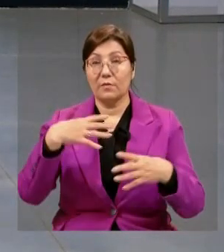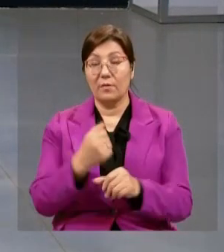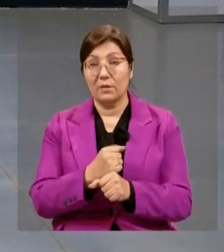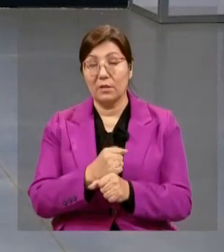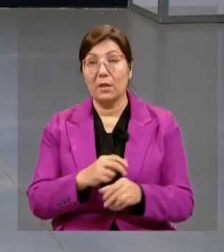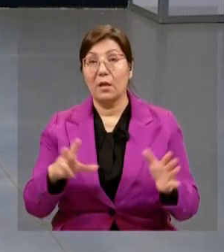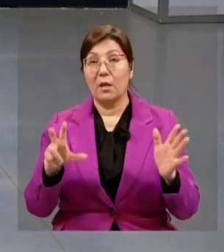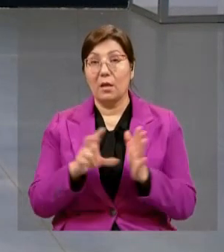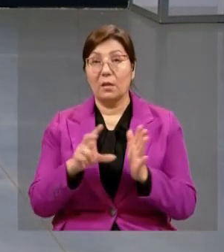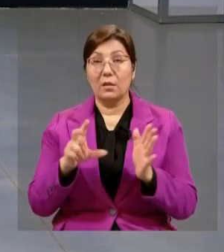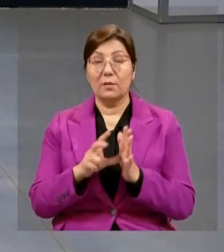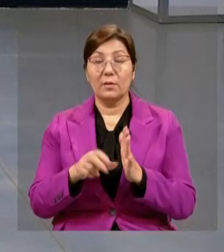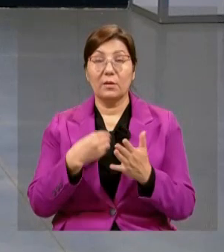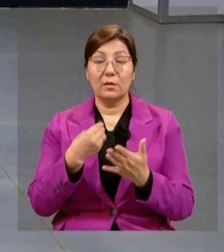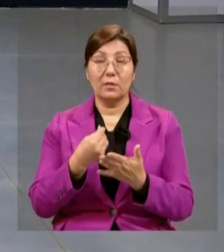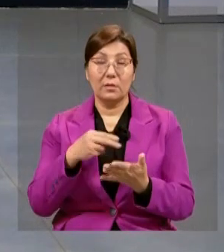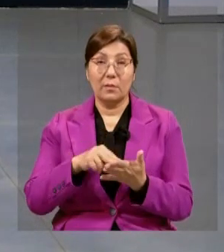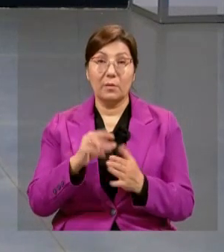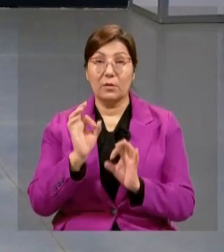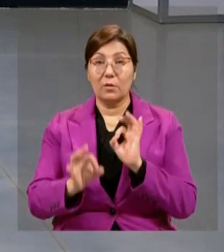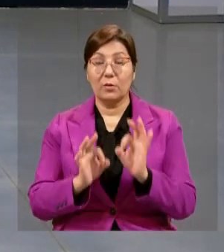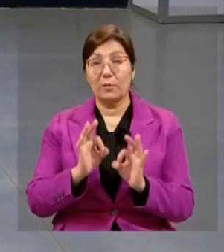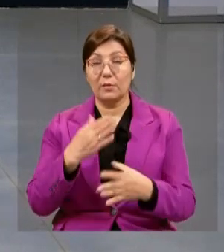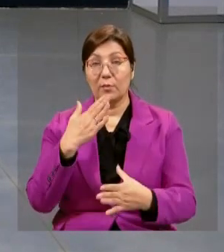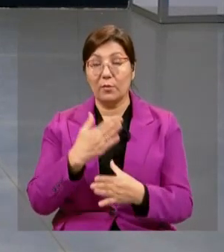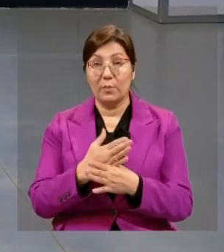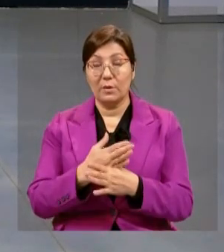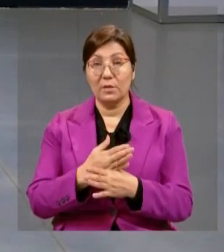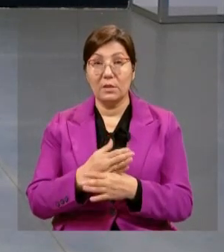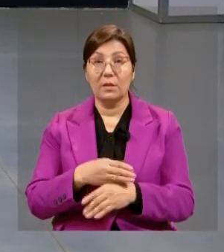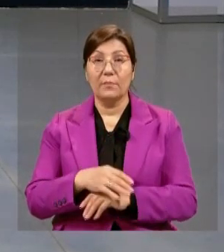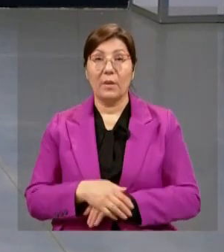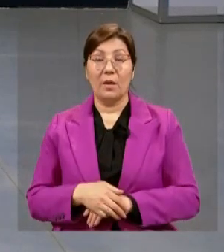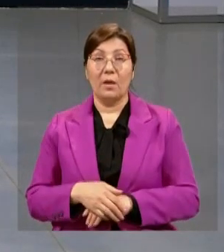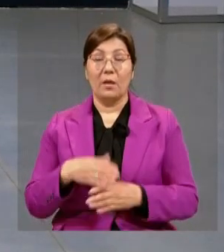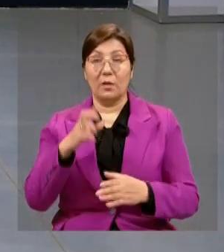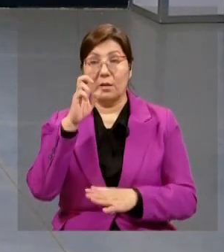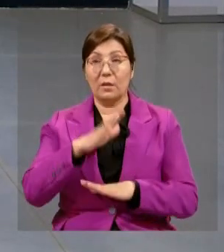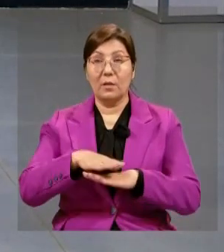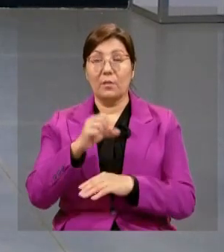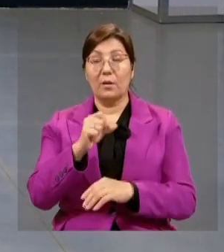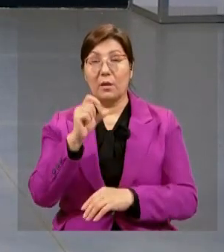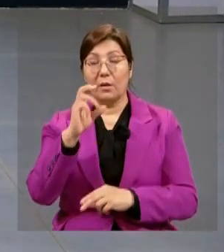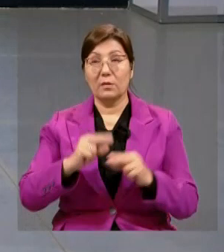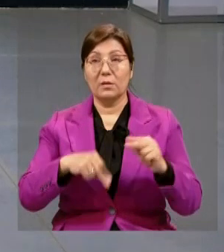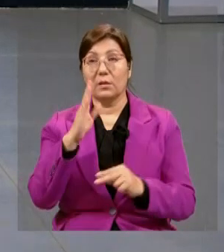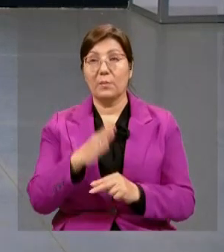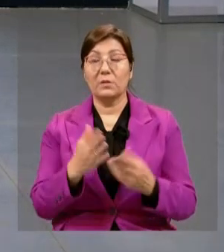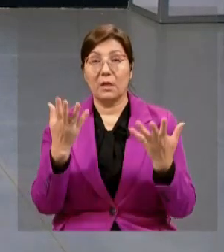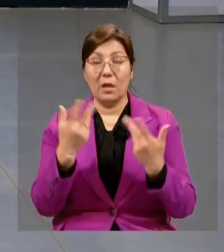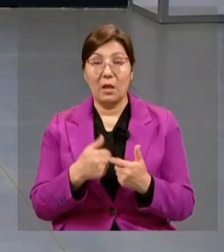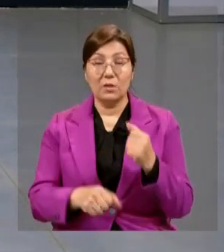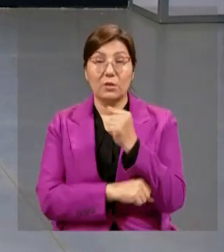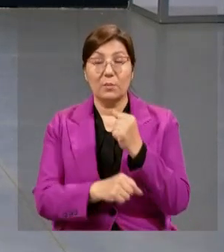электр энергетикасының бағасын тұрақтандыруға көмектеседі дейді ғалымдар. Елімізде АЭС салынатын болса, оған